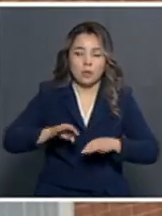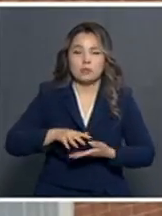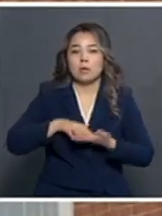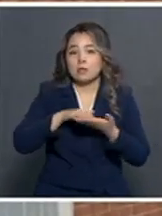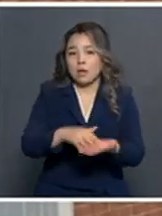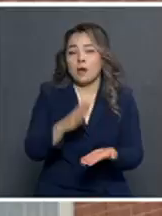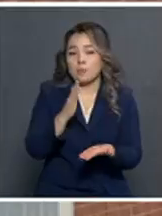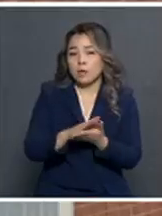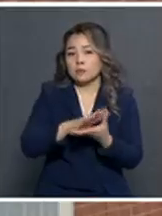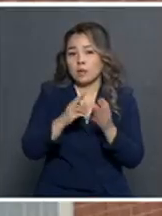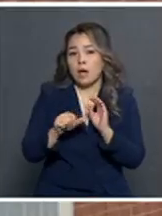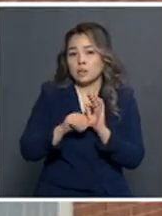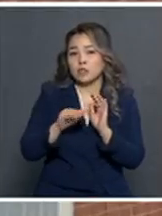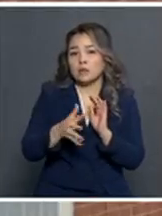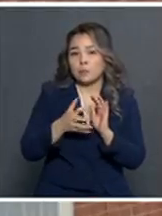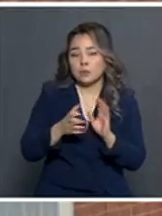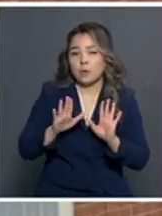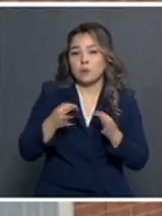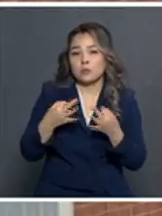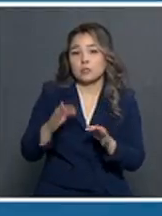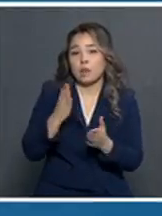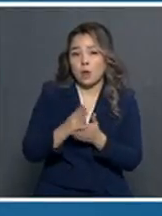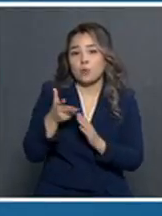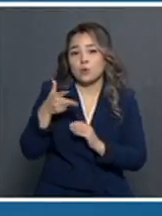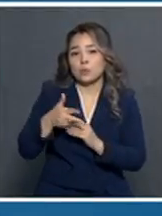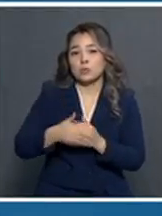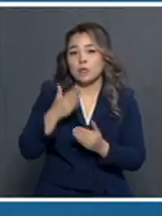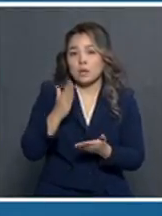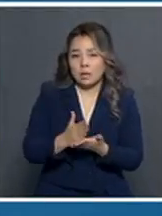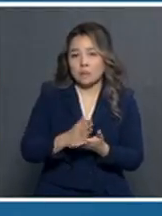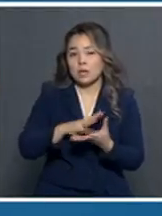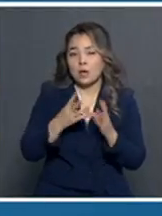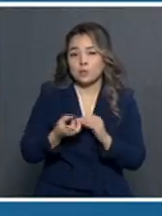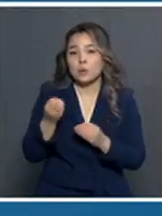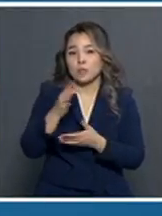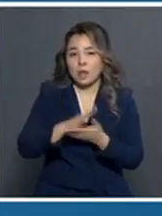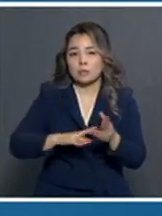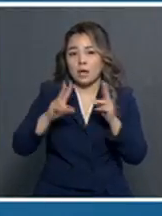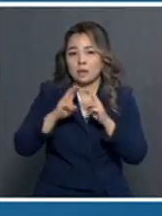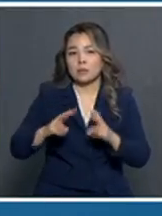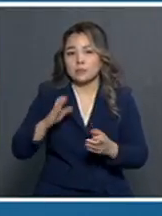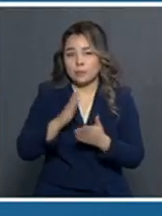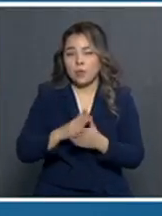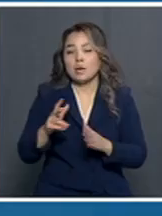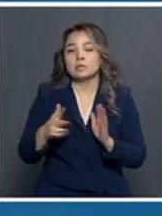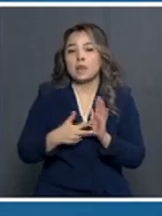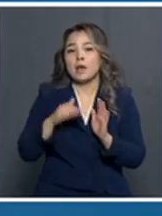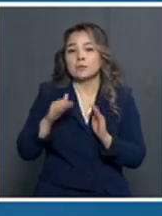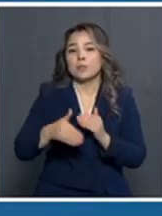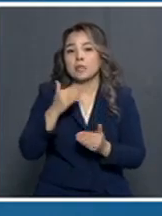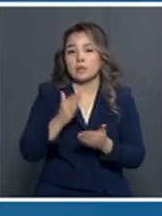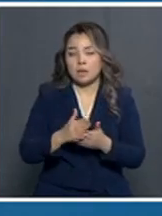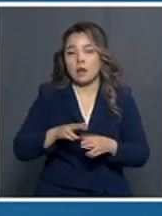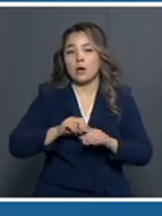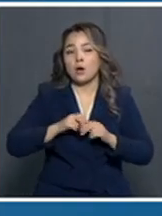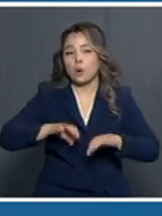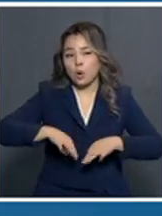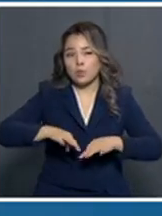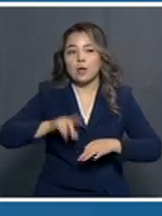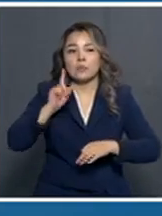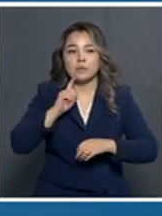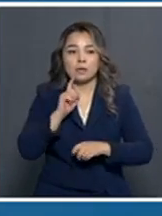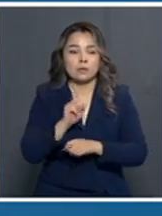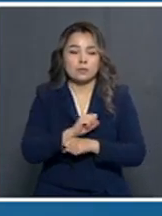түскен. Соның 6,5 мыңына рұқсат етілді. 3 мыңға жуығы әлі қаралып жатыр. Қалған 8 мыңнан астам көлікке карантин кезінде